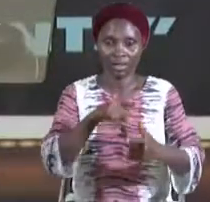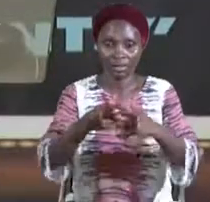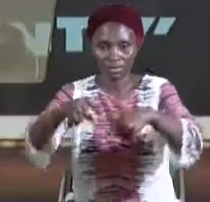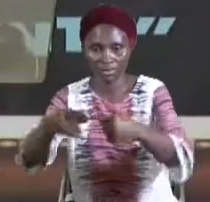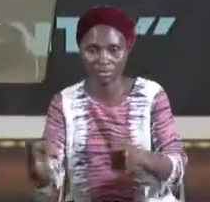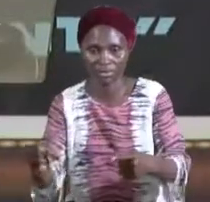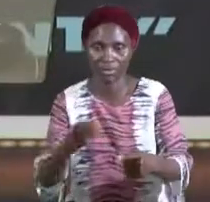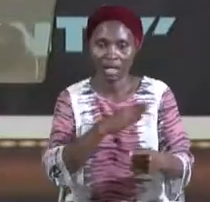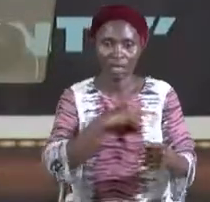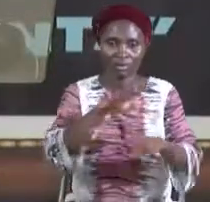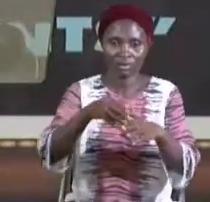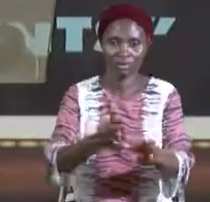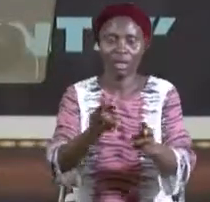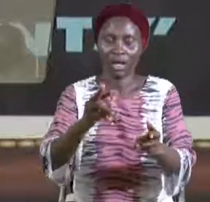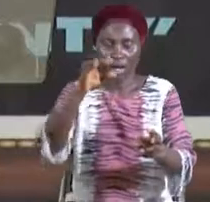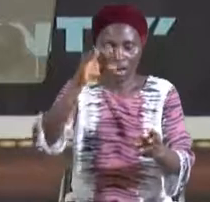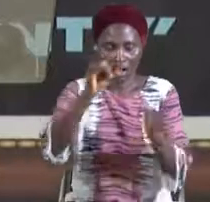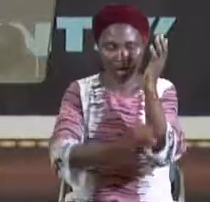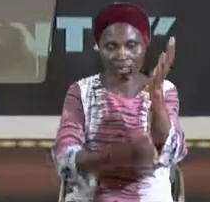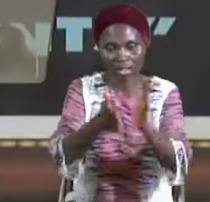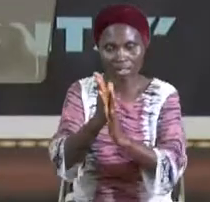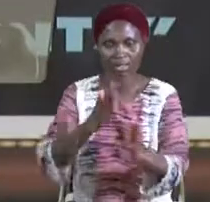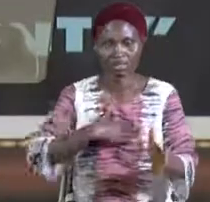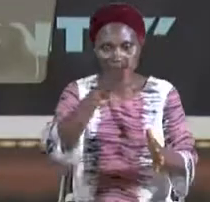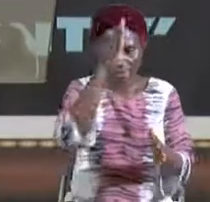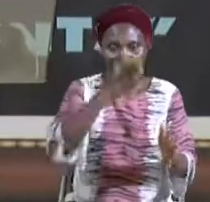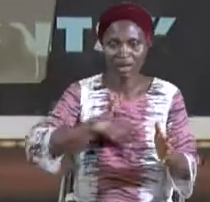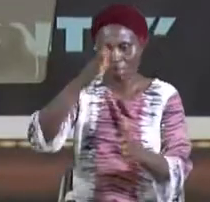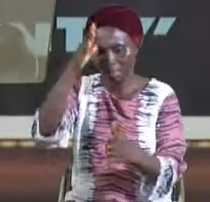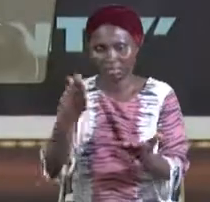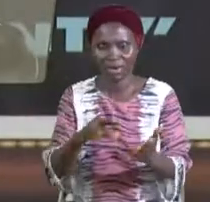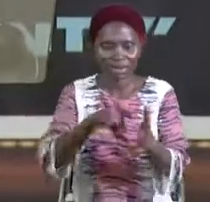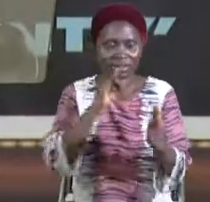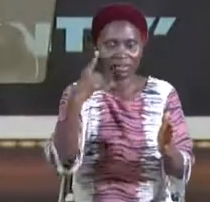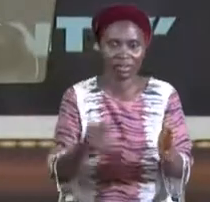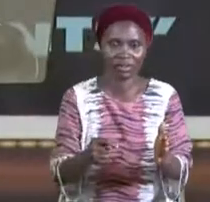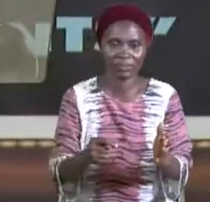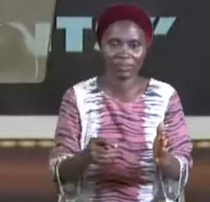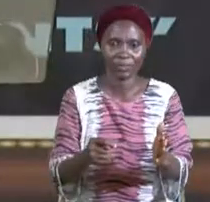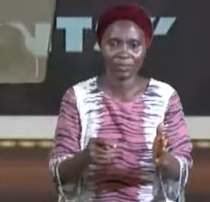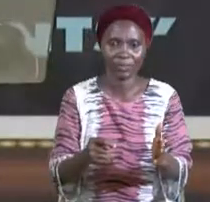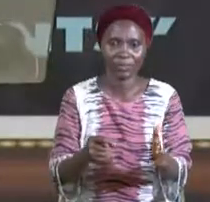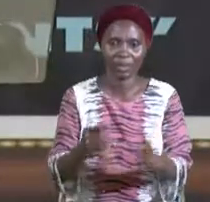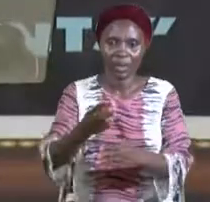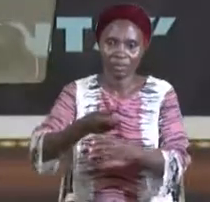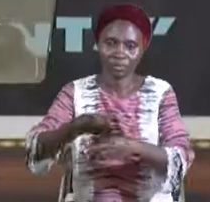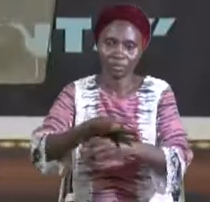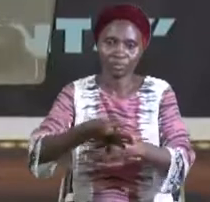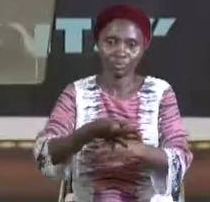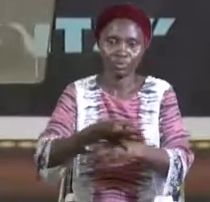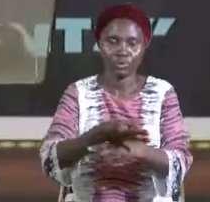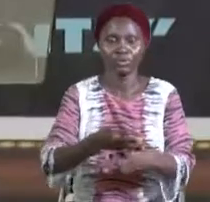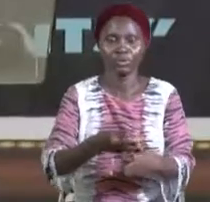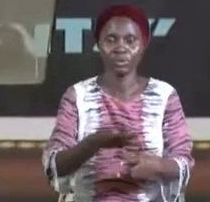a demandé, mon père, voici le bois, voici le feu, où est l'agneau pour le sacrifice? Abraham a dit,